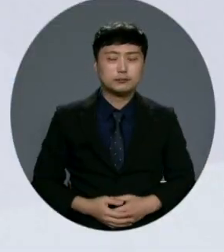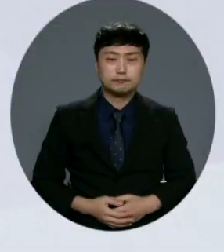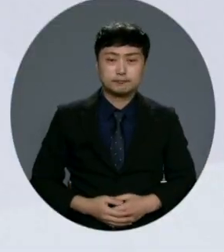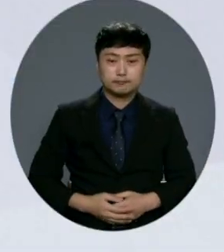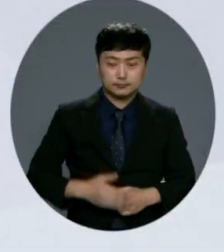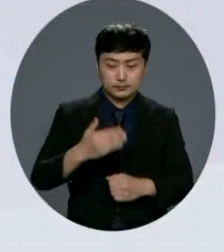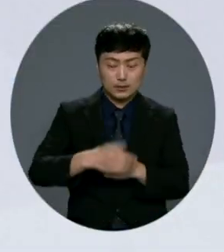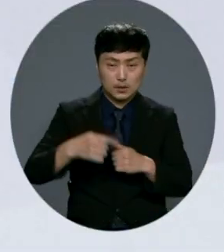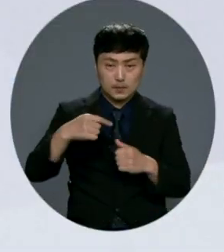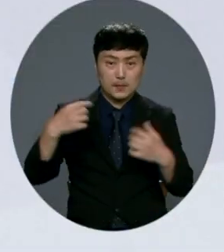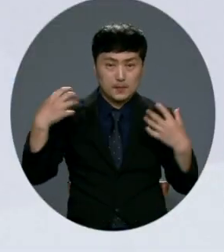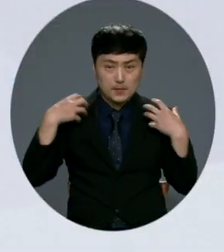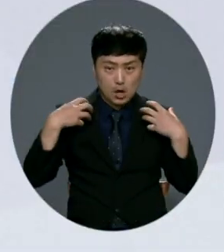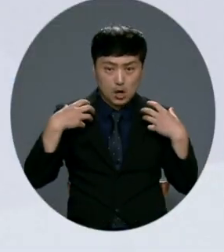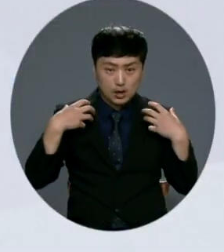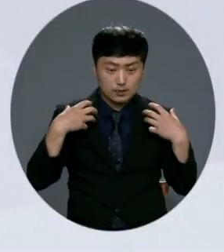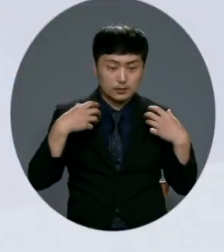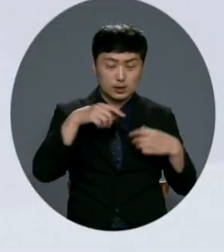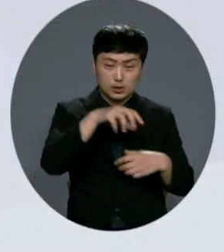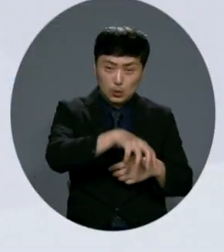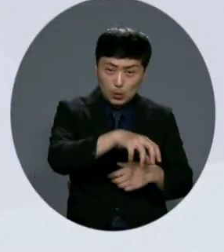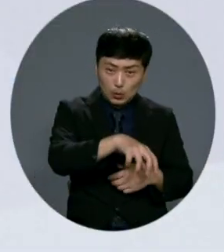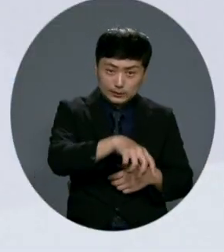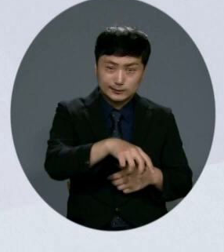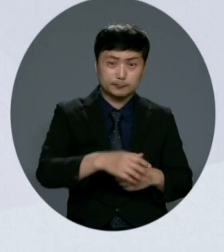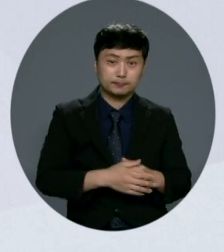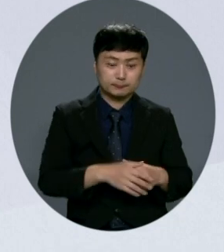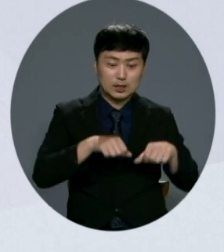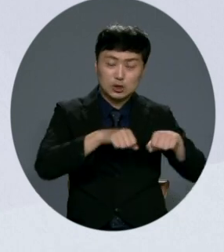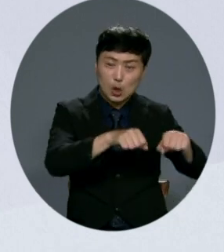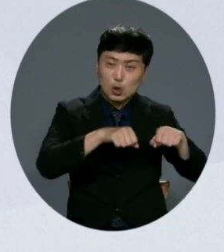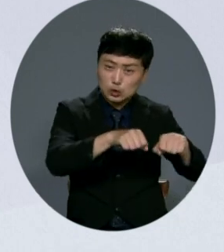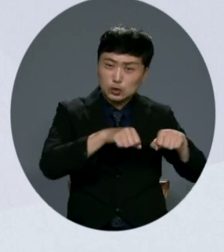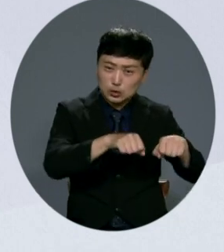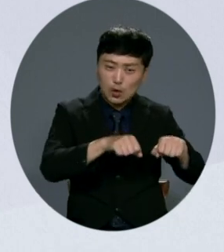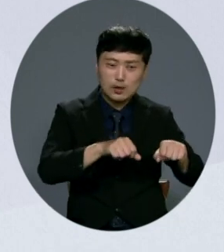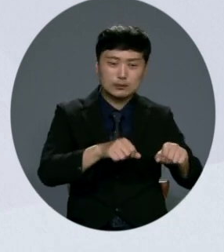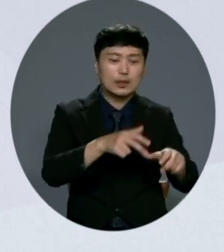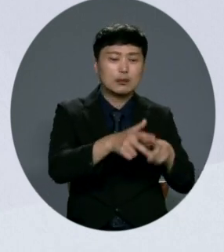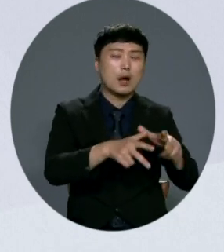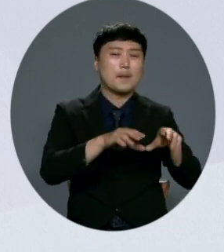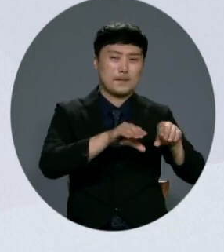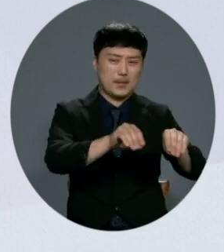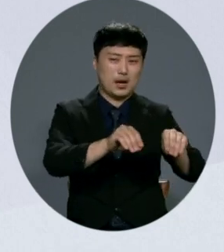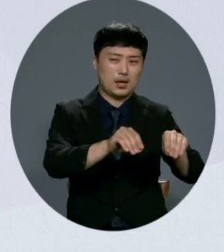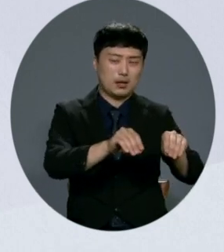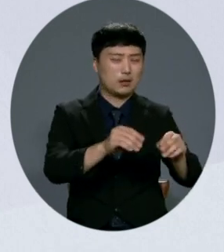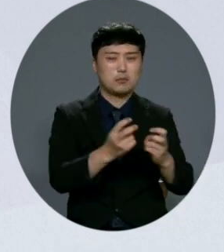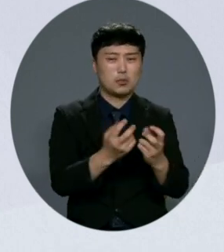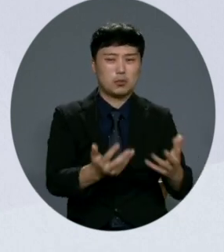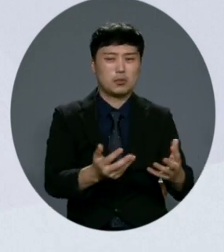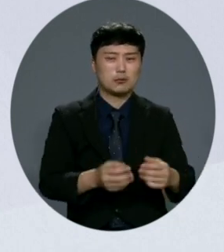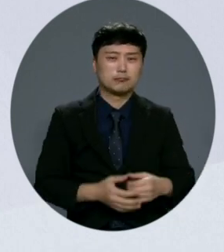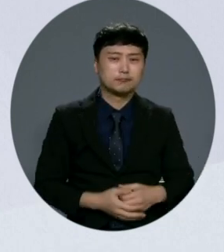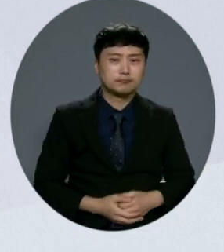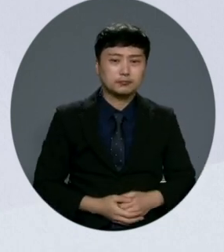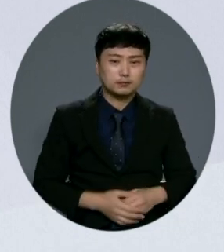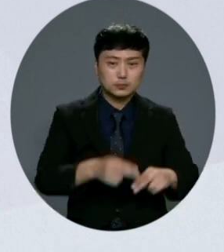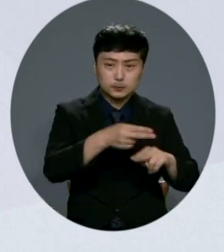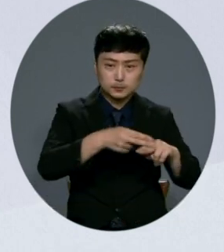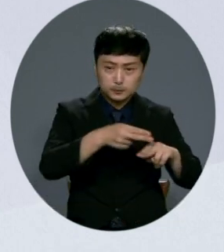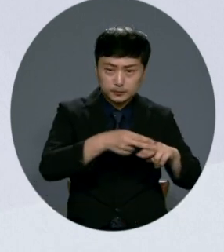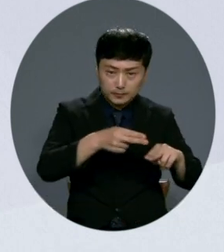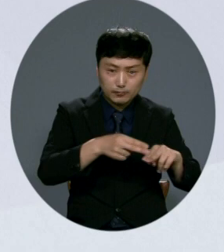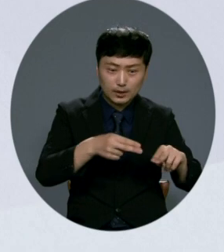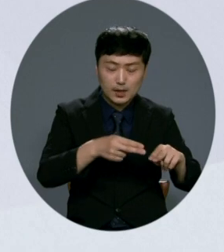대구시교육청은 학교 급식 방역전담인력 사업은 종료가 불가피하다고 밝혔습니다 급식 인원 및